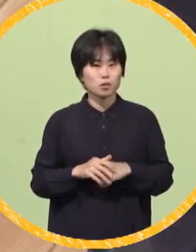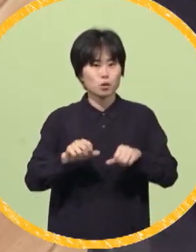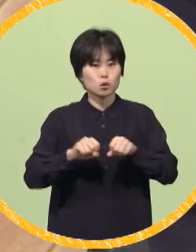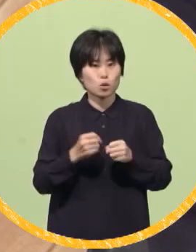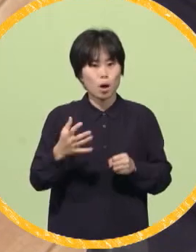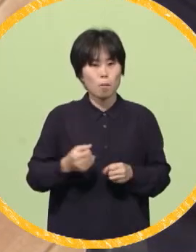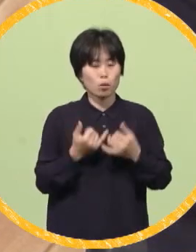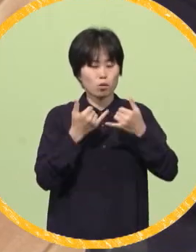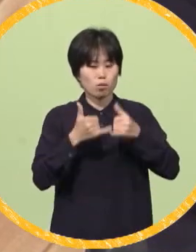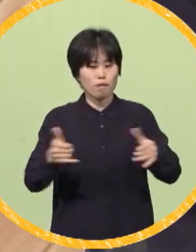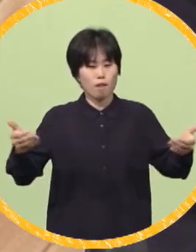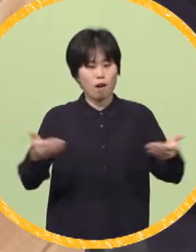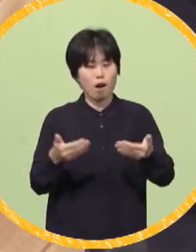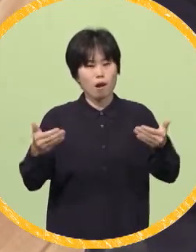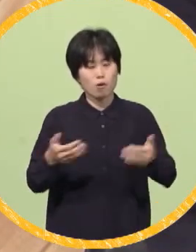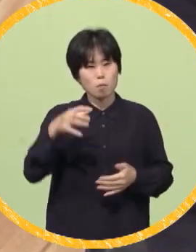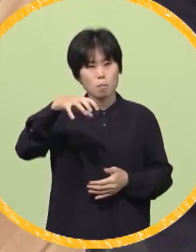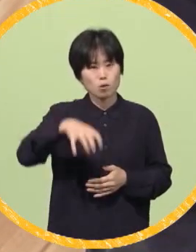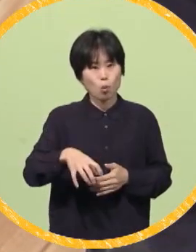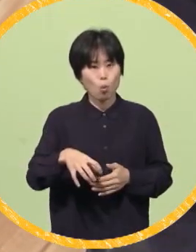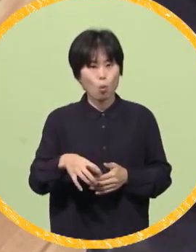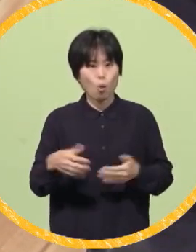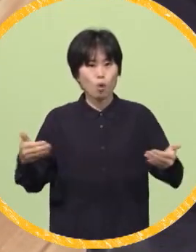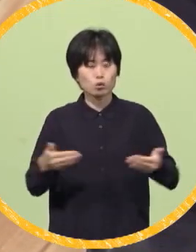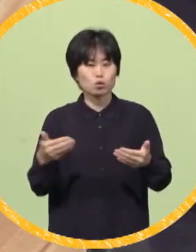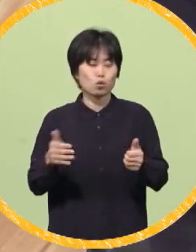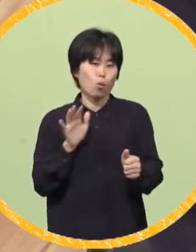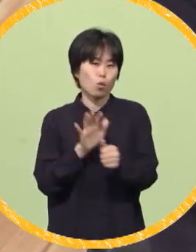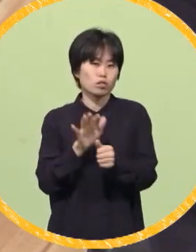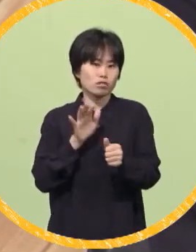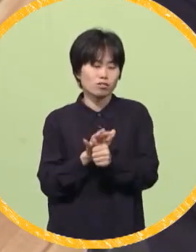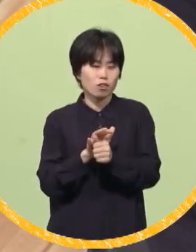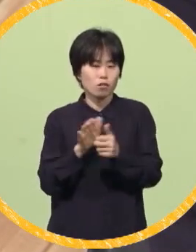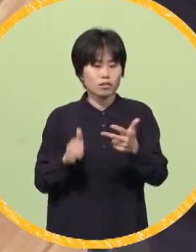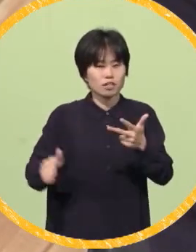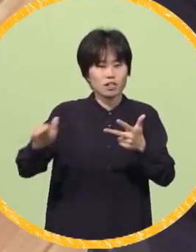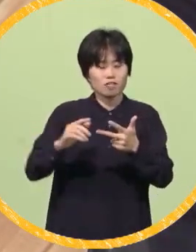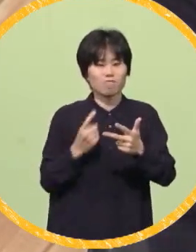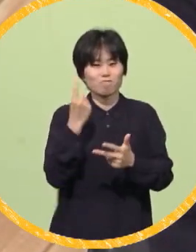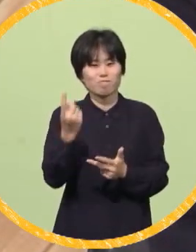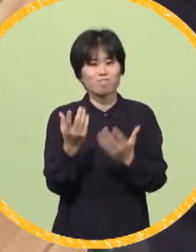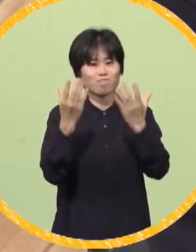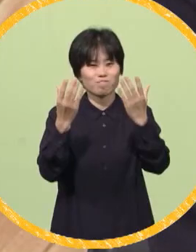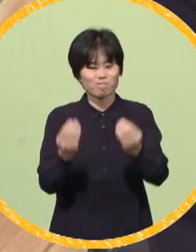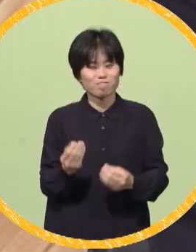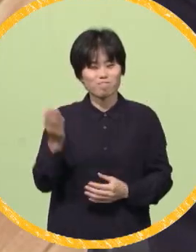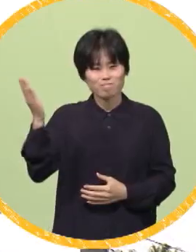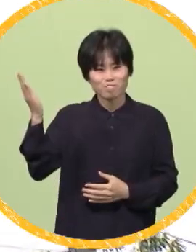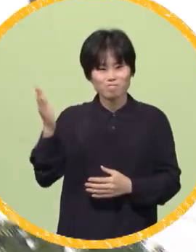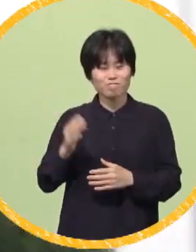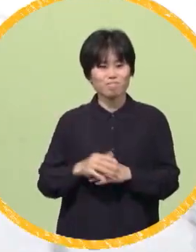害のある方々が働く就労支援に取り組んでいる施設に行ってきました。こちらご覧ください。